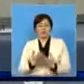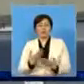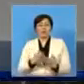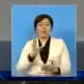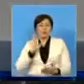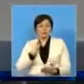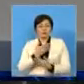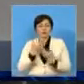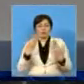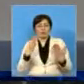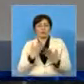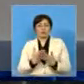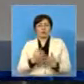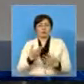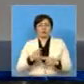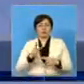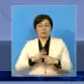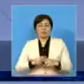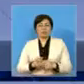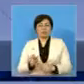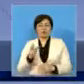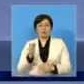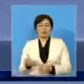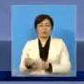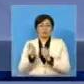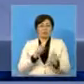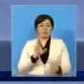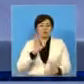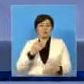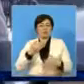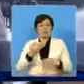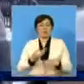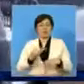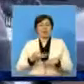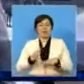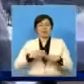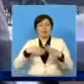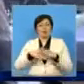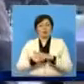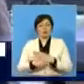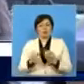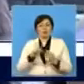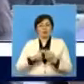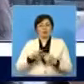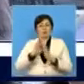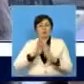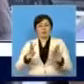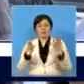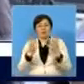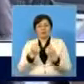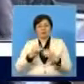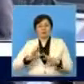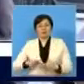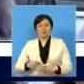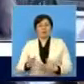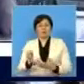су жүйесі болмаған. Осы кезге дейін құдықтан тасып ішкен ағайын бір бейнеттен құтылдық дейді. Тәуелсіздік алғаннан кейін осындай жағдайға жетіп жатыр халық.